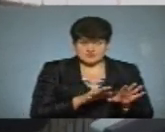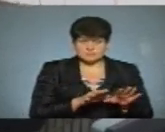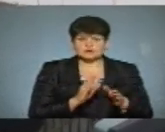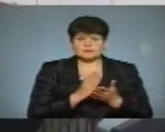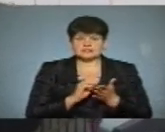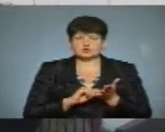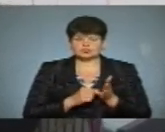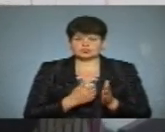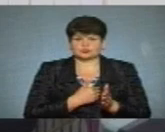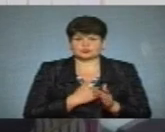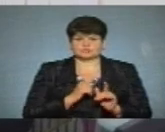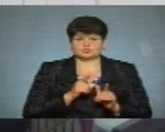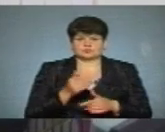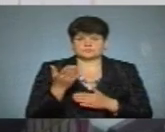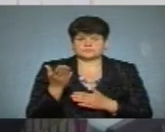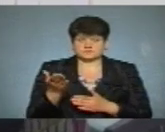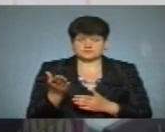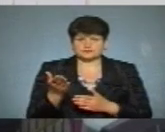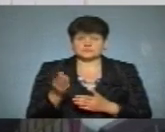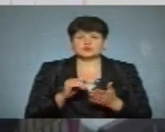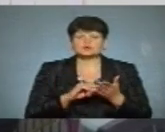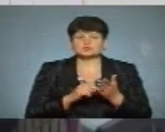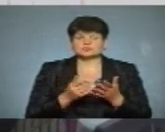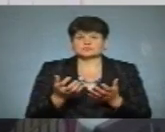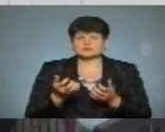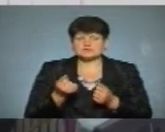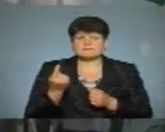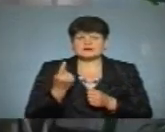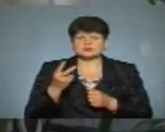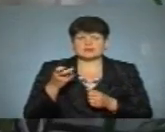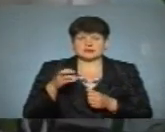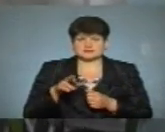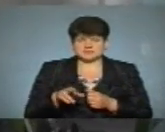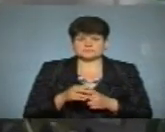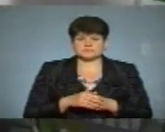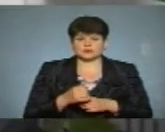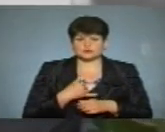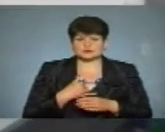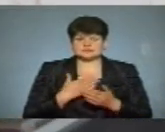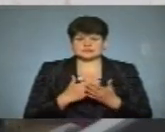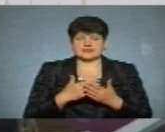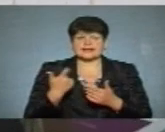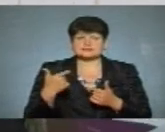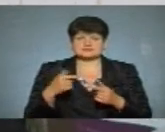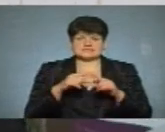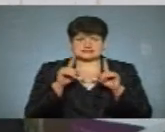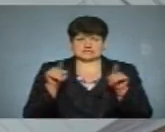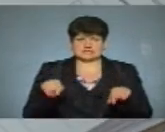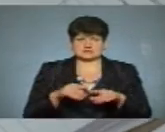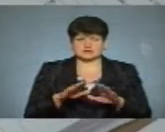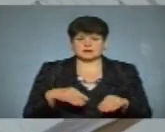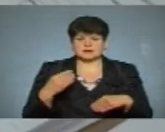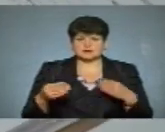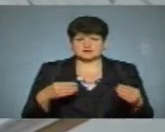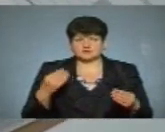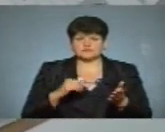він бажає вступити до нас. Тобто довідку він отримає там 1 липня. Ось тут у нас отакі екзаменаційні листки ми їм видаємо. Ну, в